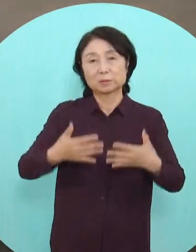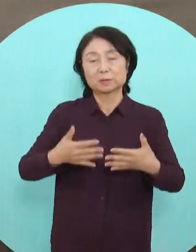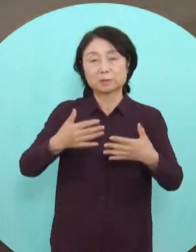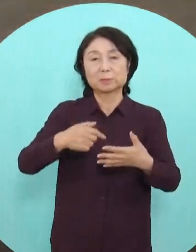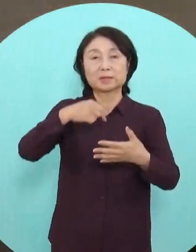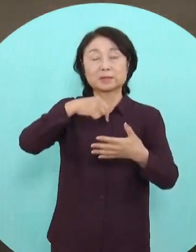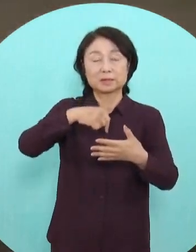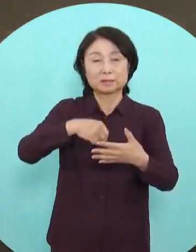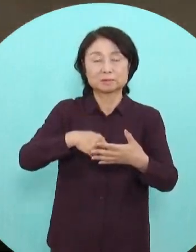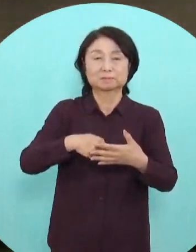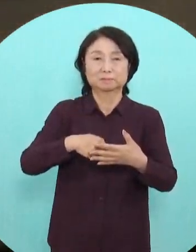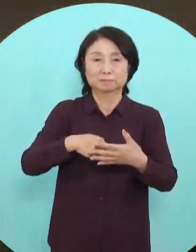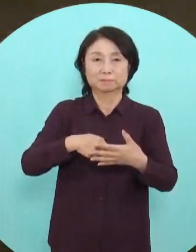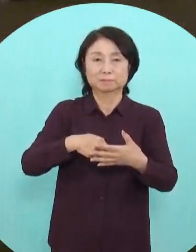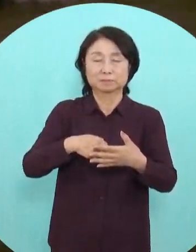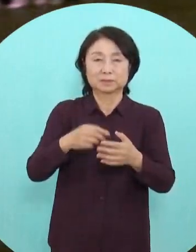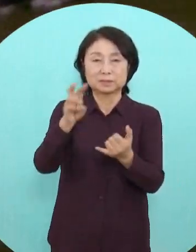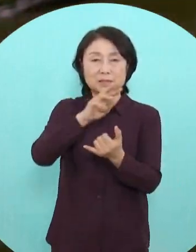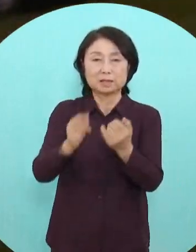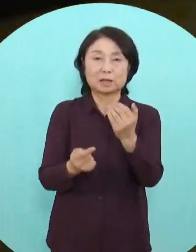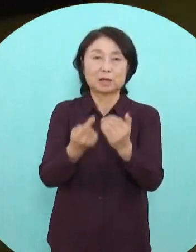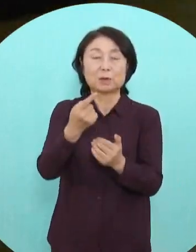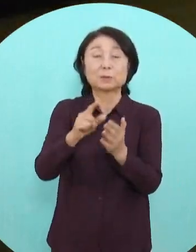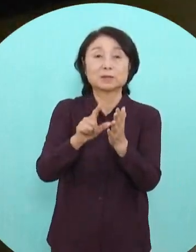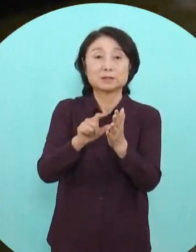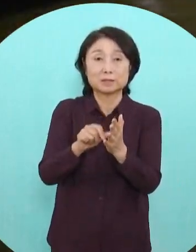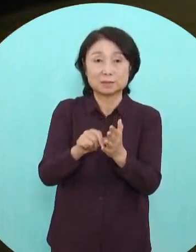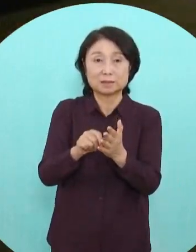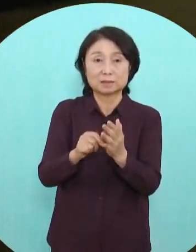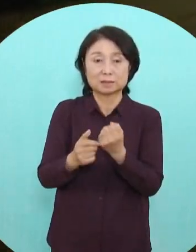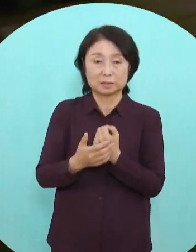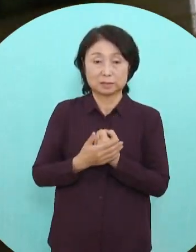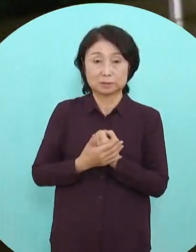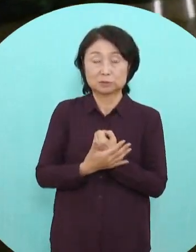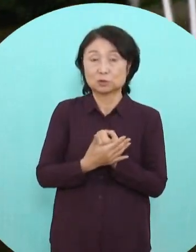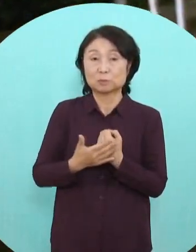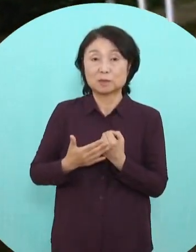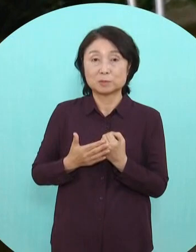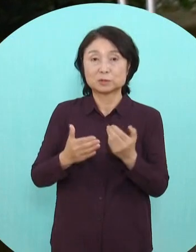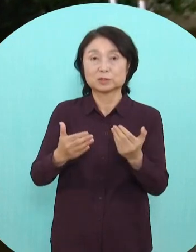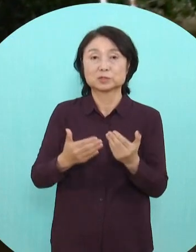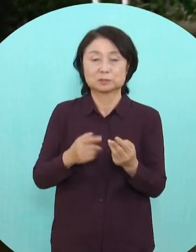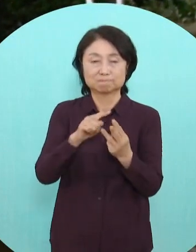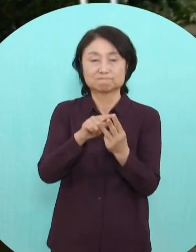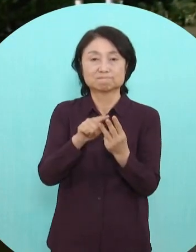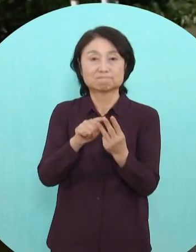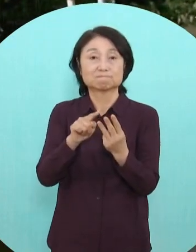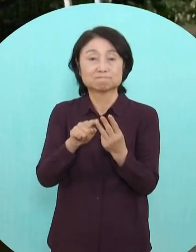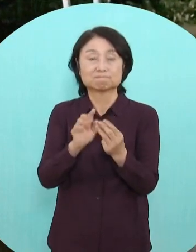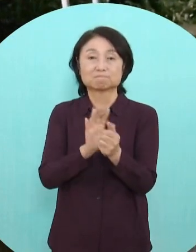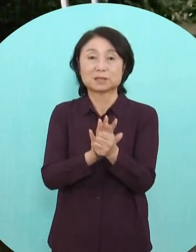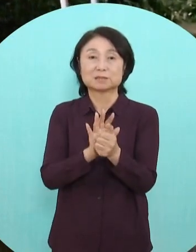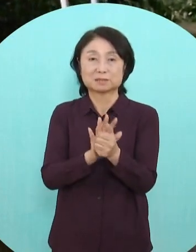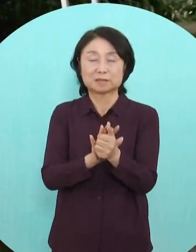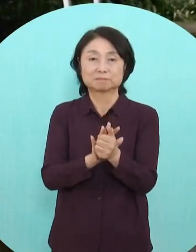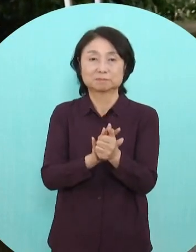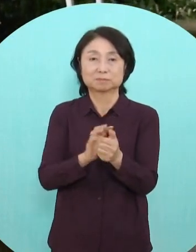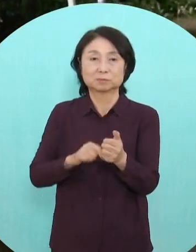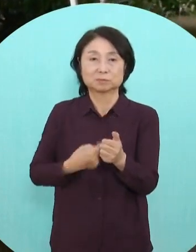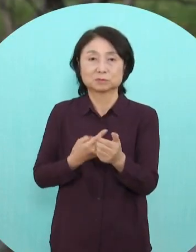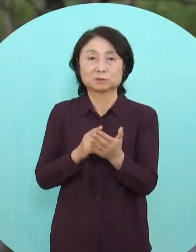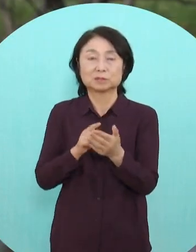今回のこの町に会いたいでは、災害が起きたとき命を守るために必要な3つの助